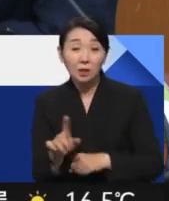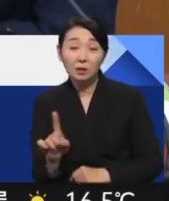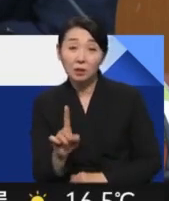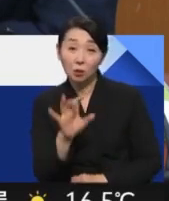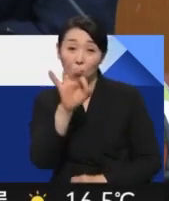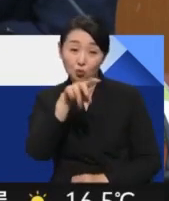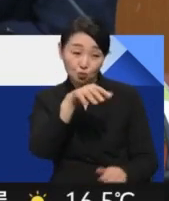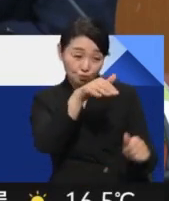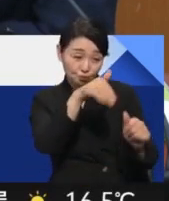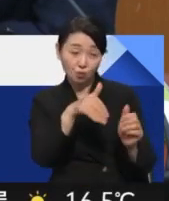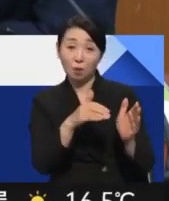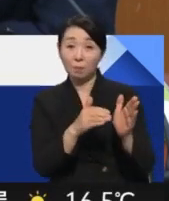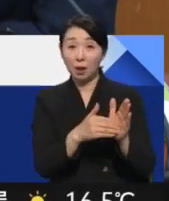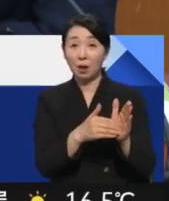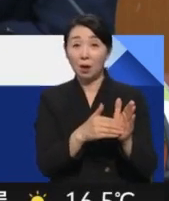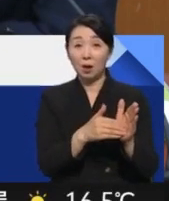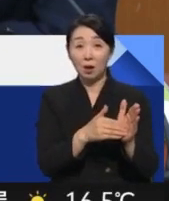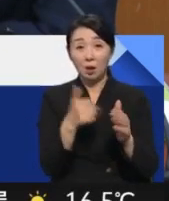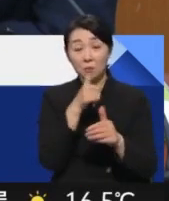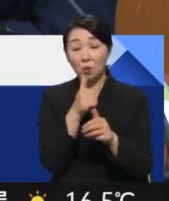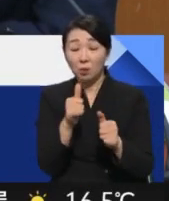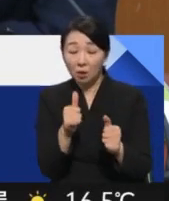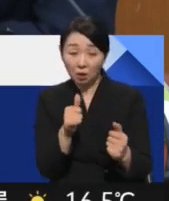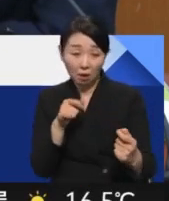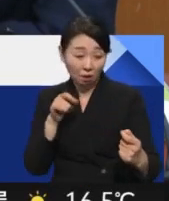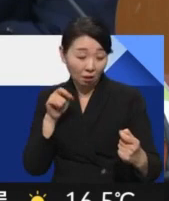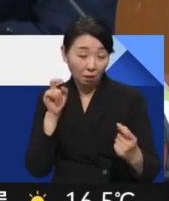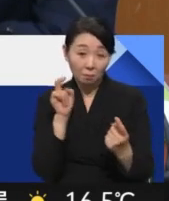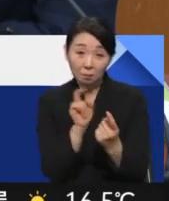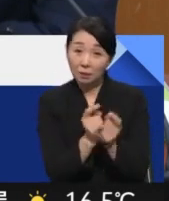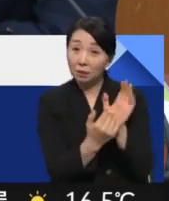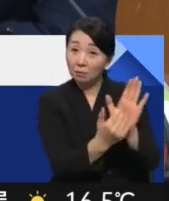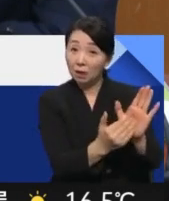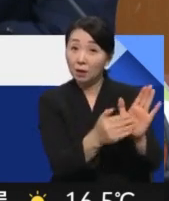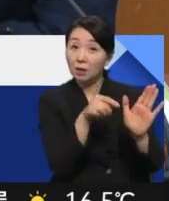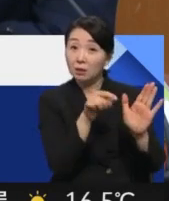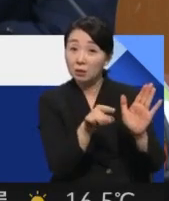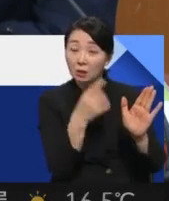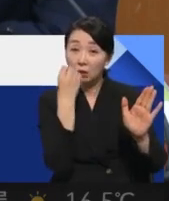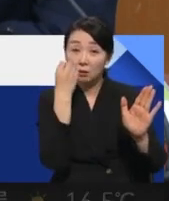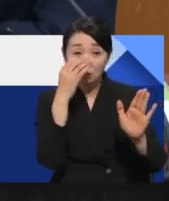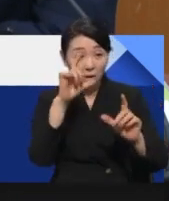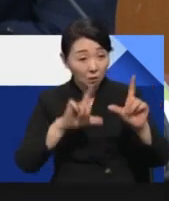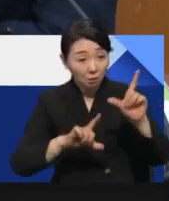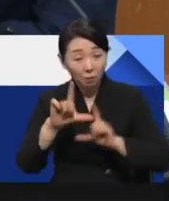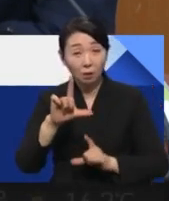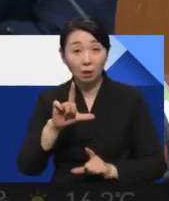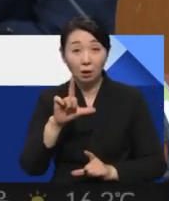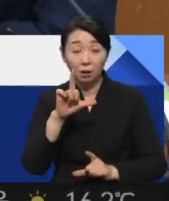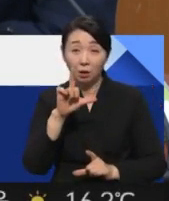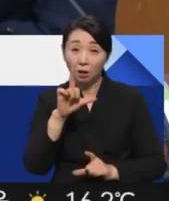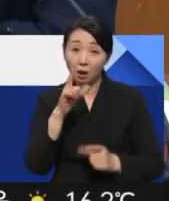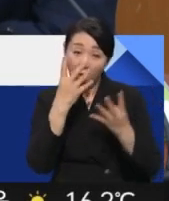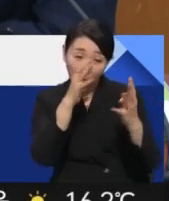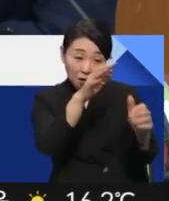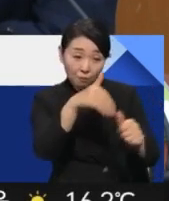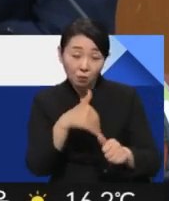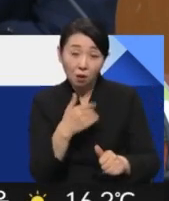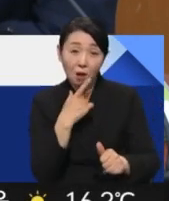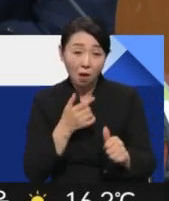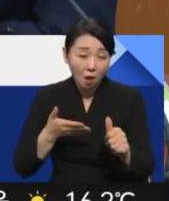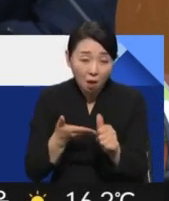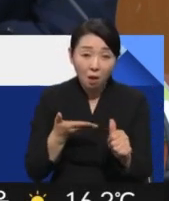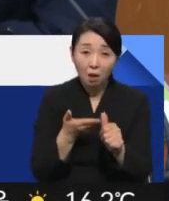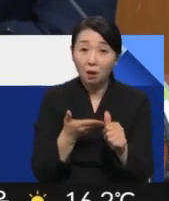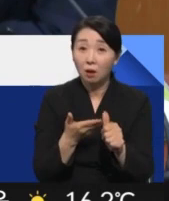유동규를 불러서 변호인과의 접견을 막는 이 이상한 상태, 수감자를 불러서 뭔가 회유하고 협박하고